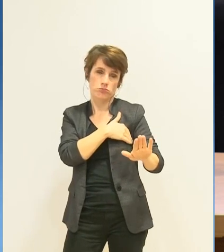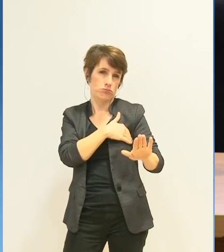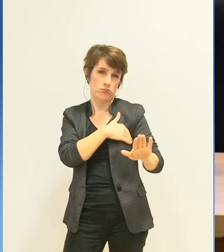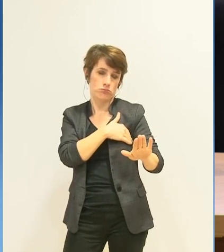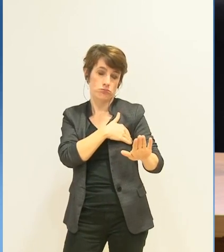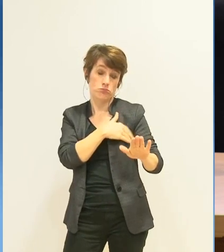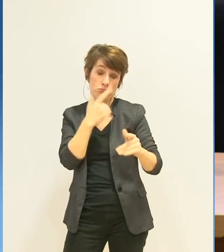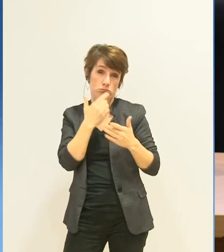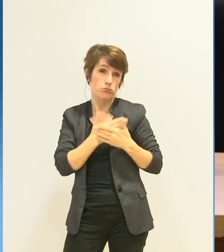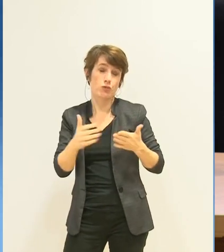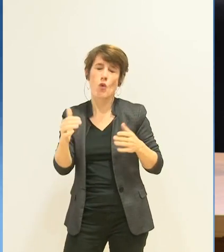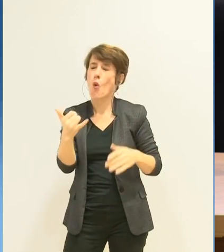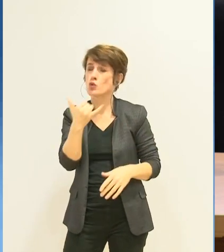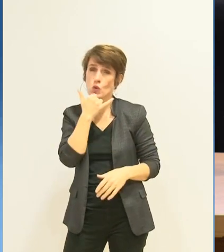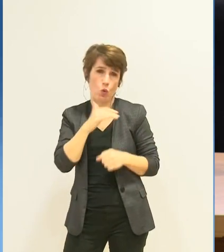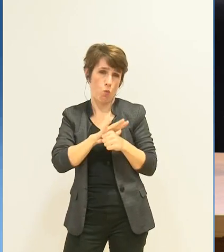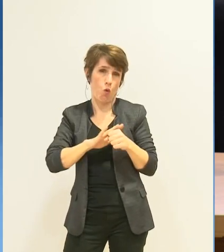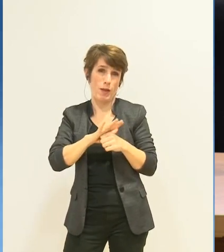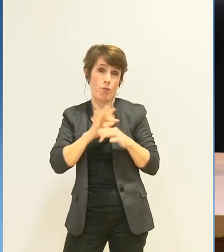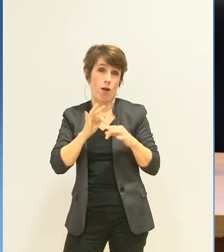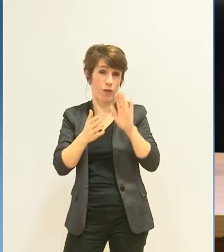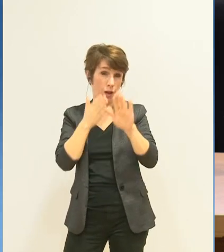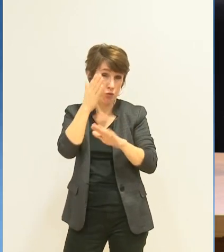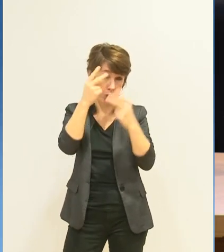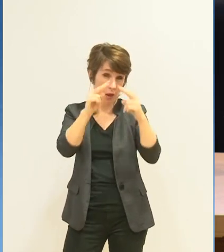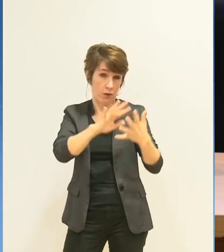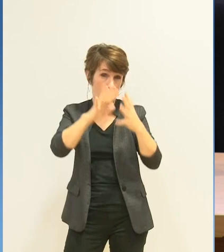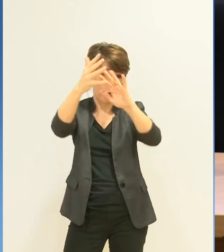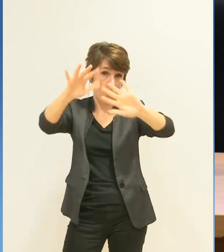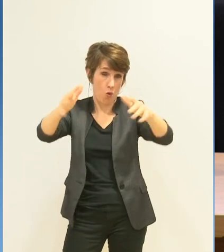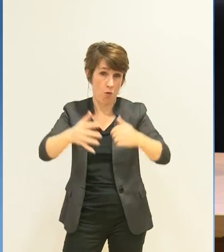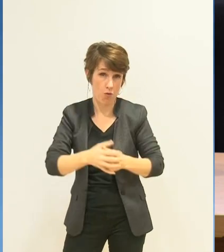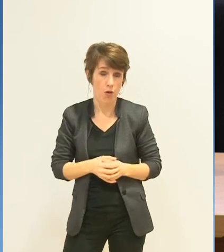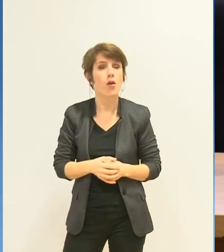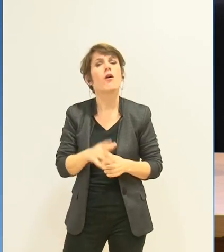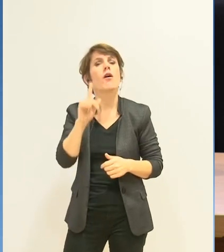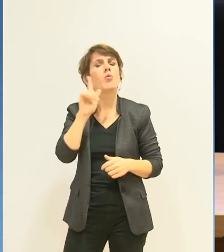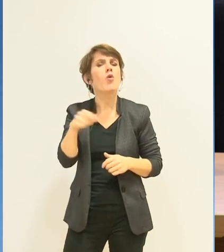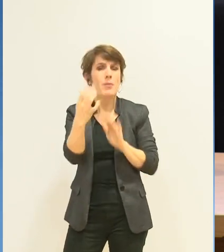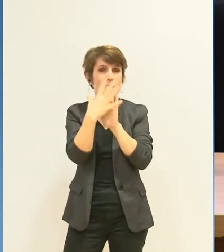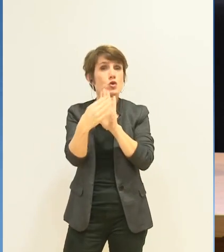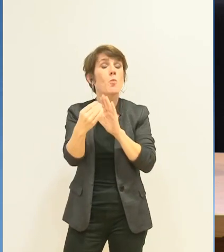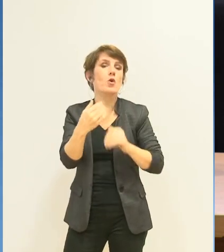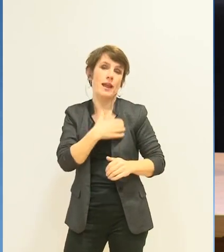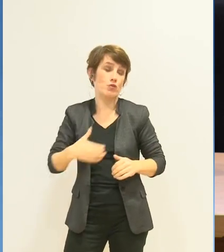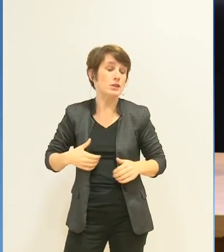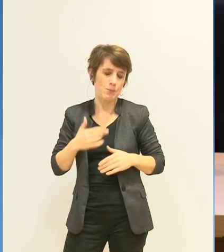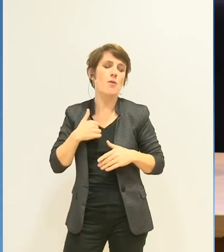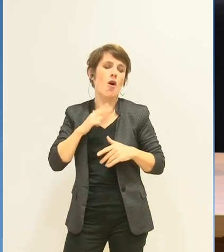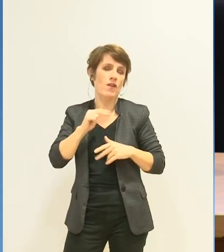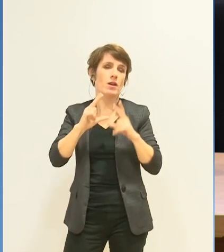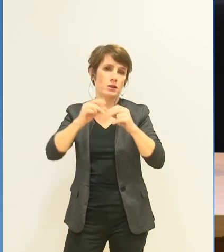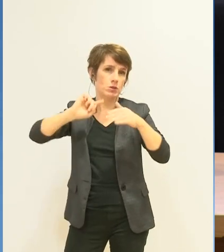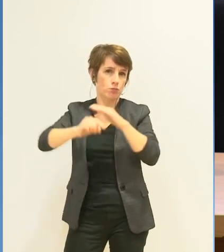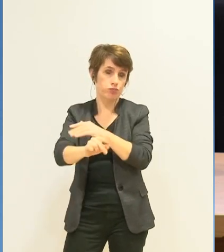ville demain parce que évidemment la question de la refondation du modèle municipal et je vais y venir elle est au coeur